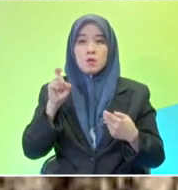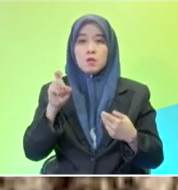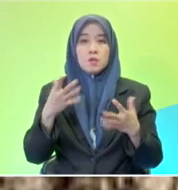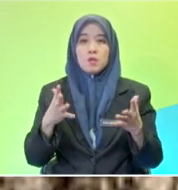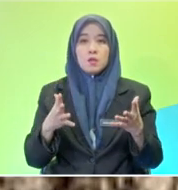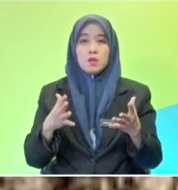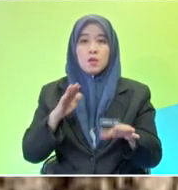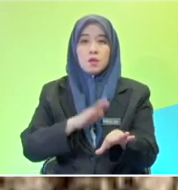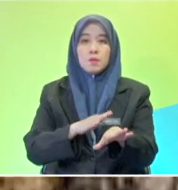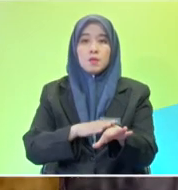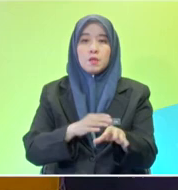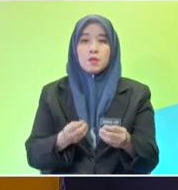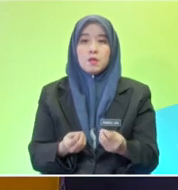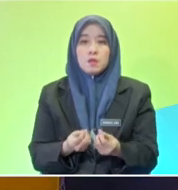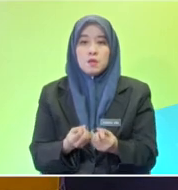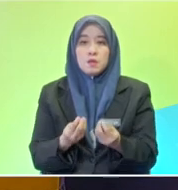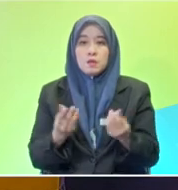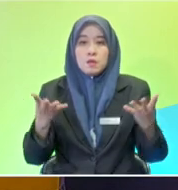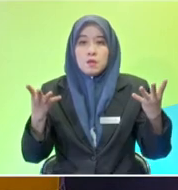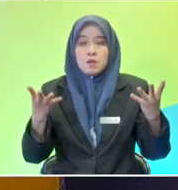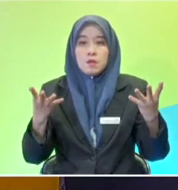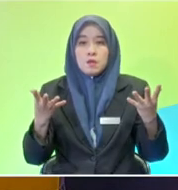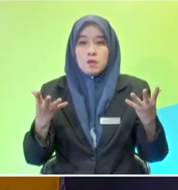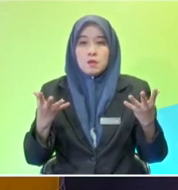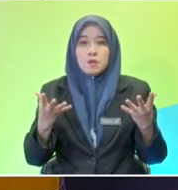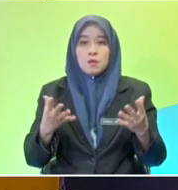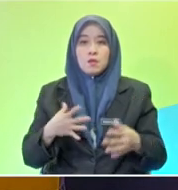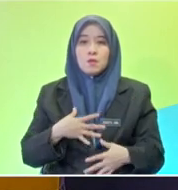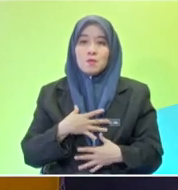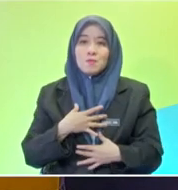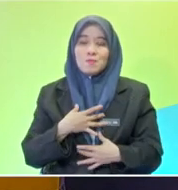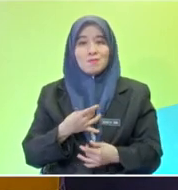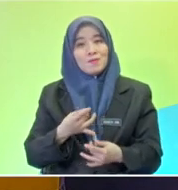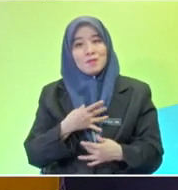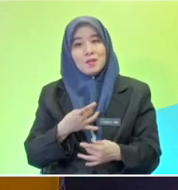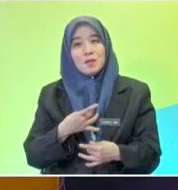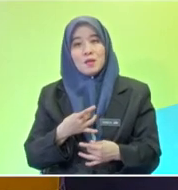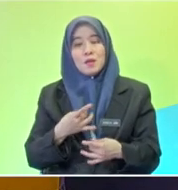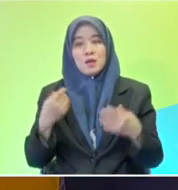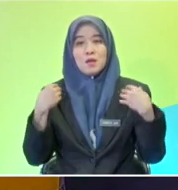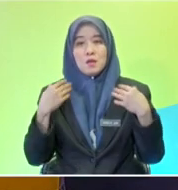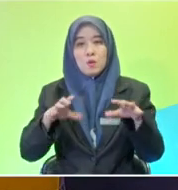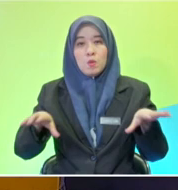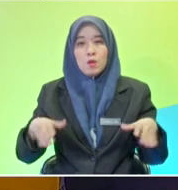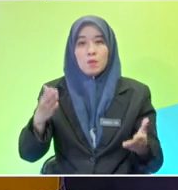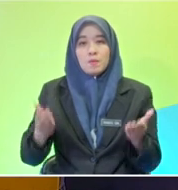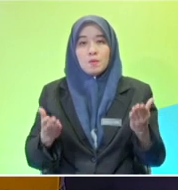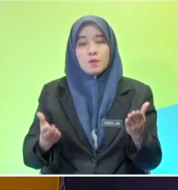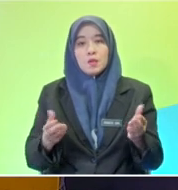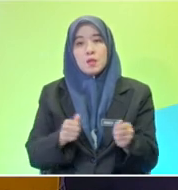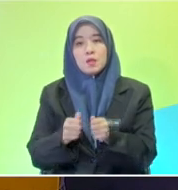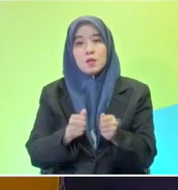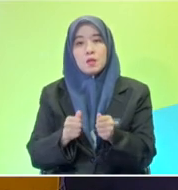Itulah perbezaannya. Okey, cikgu. Wah, seronoknya bila kita membandingkan dengan membuat aktiviti. Dapat dilihat dengan jelas,